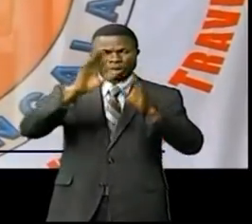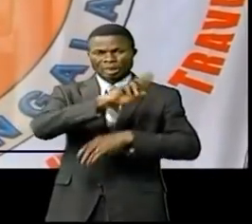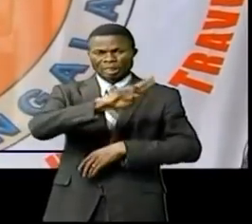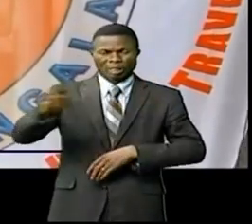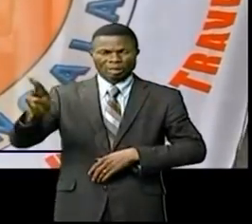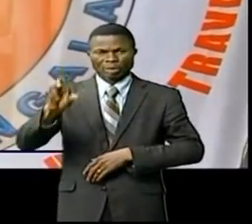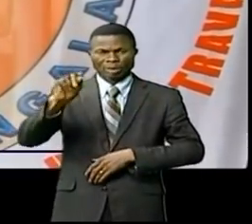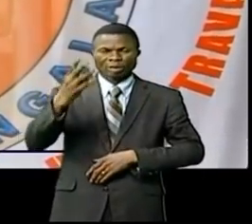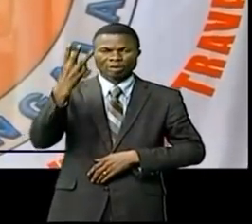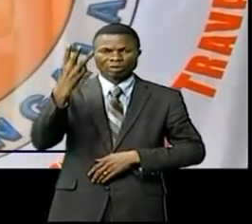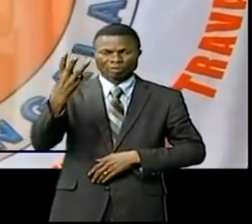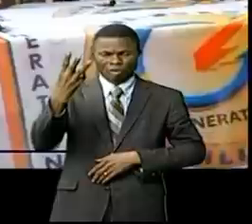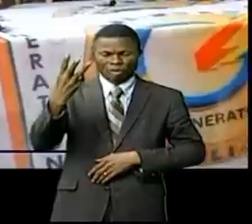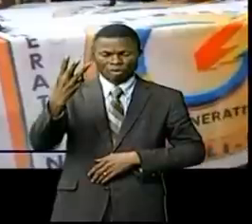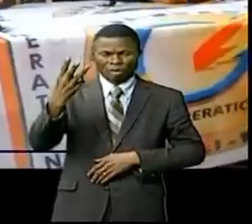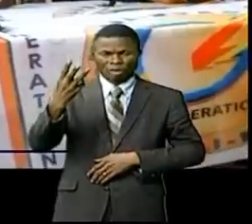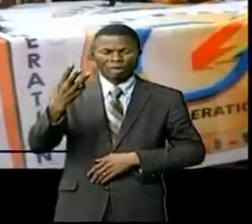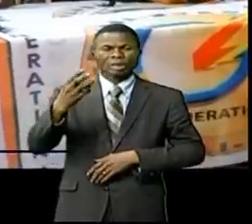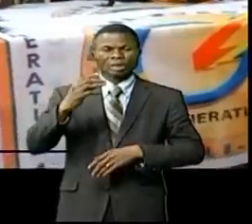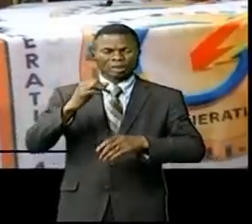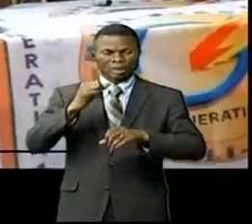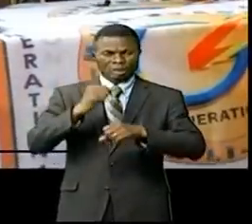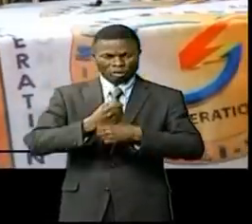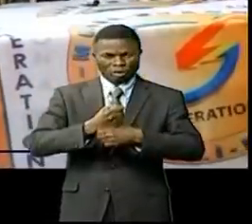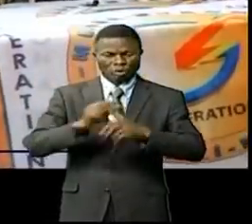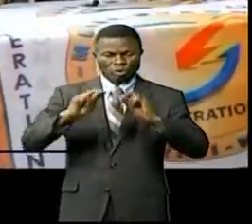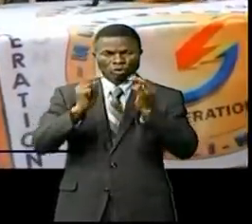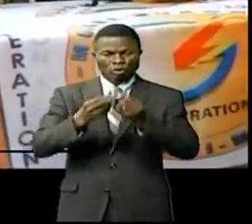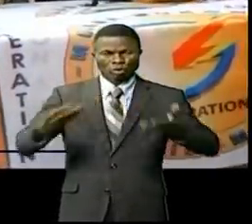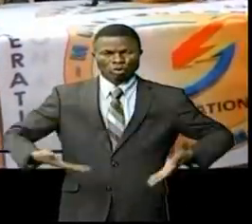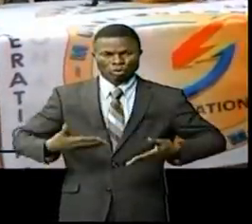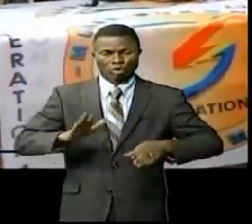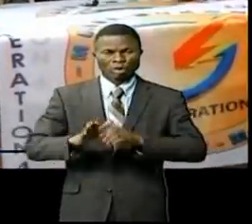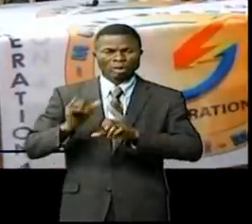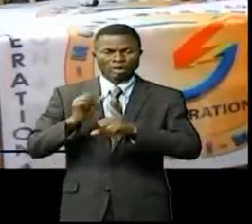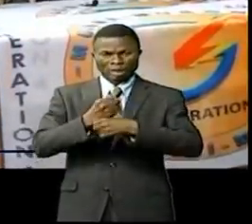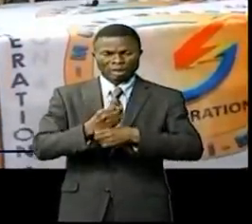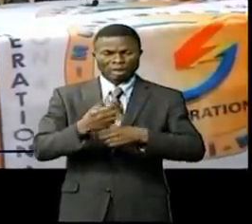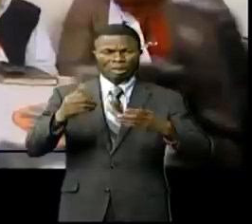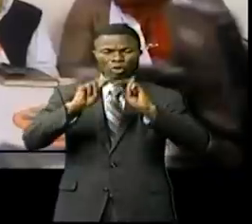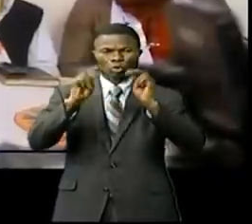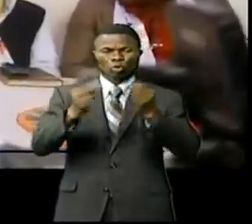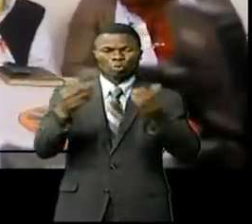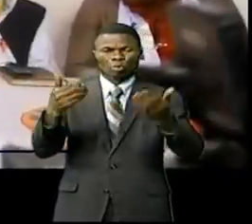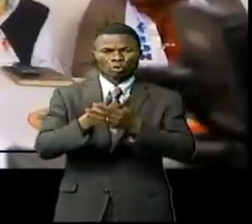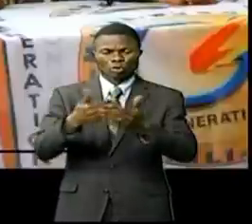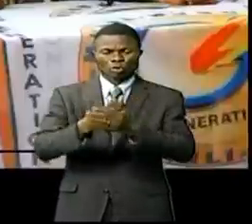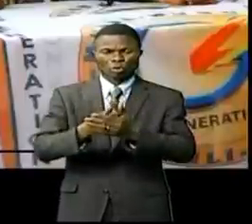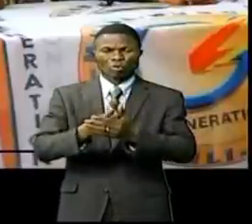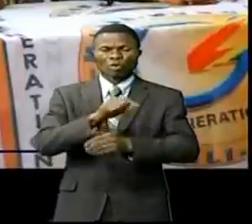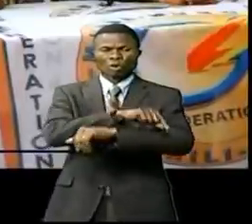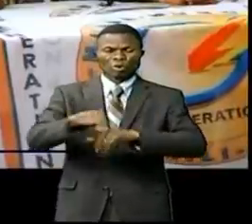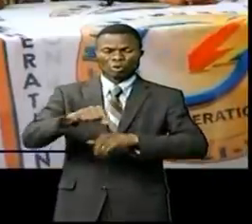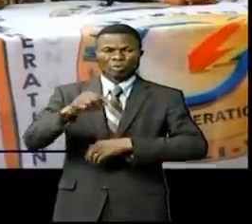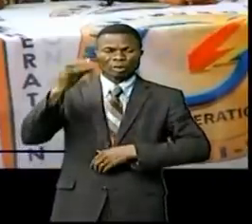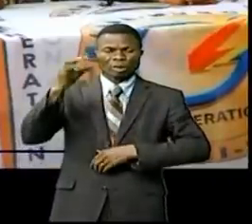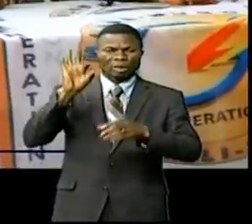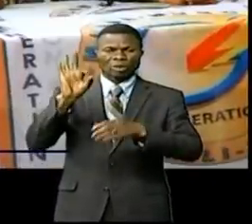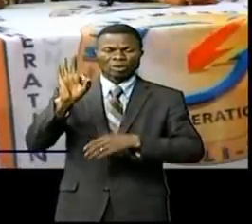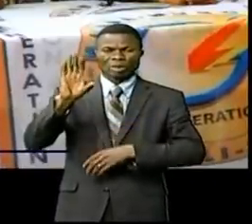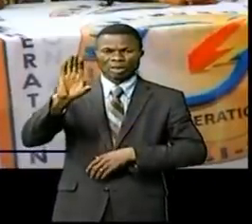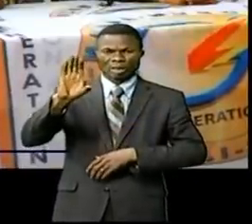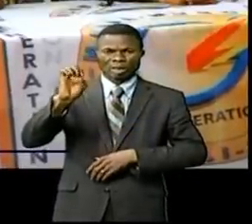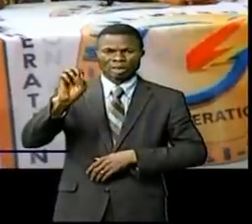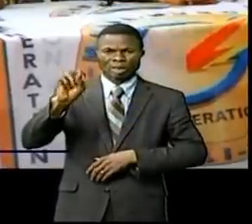génération 4 joint sa voix à cette dynamique pour saluer la mise en place de la nouvelle équipe à la tête de la CENI. Mes camarades Gaston